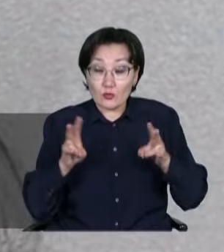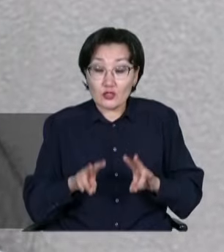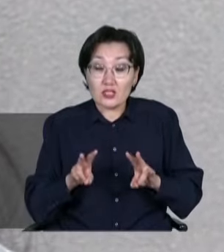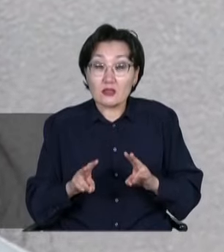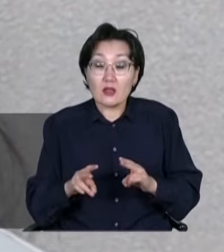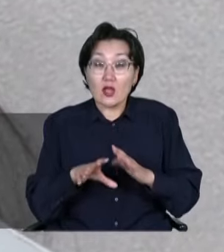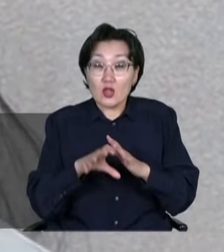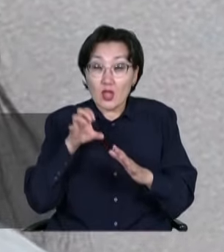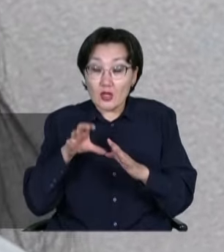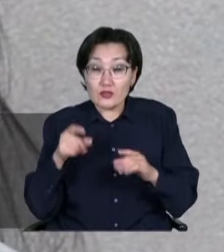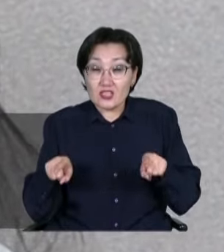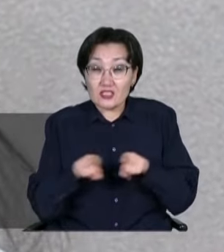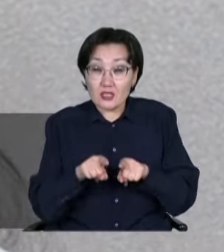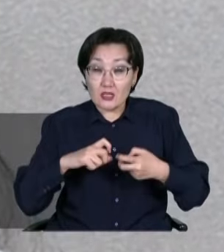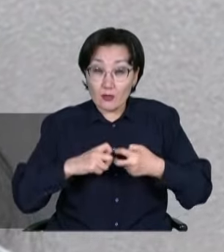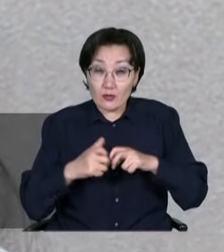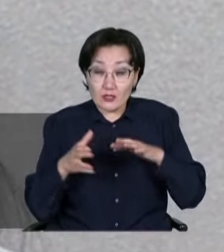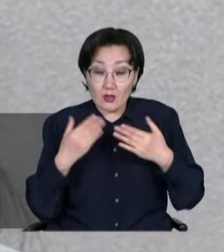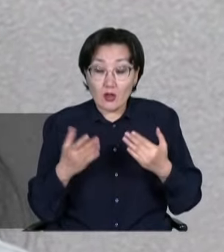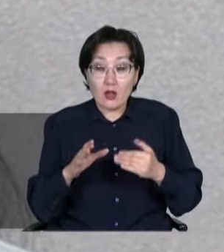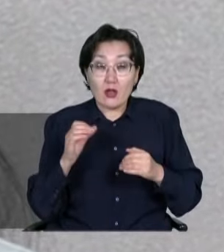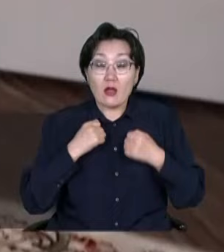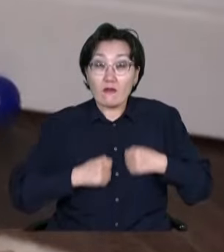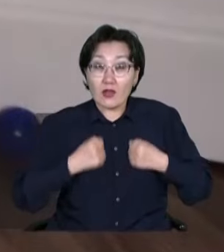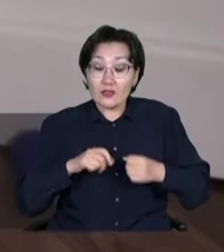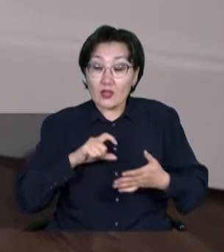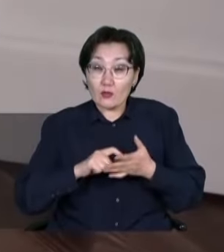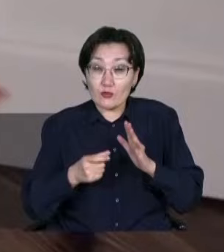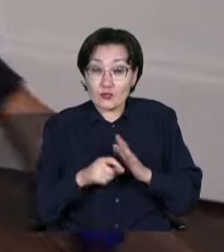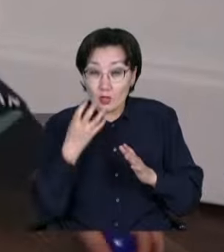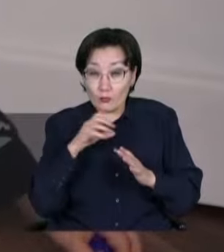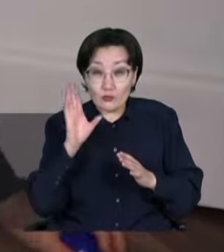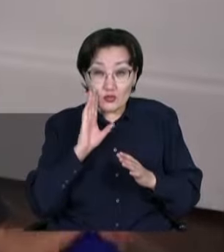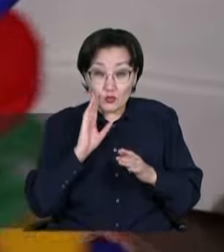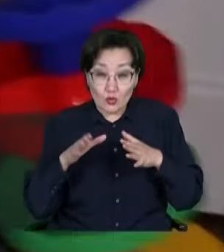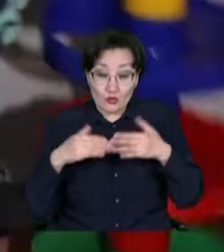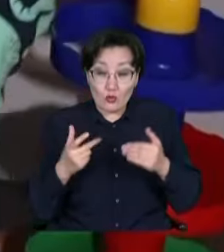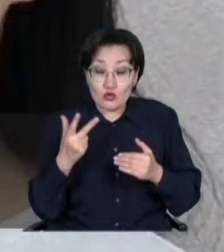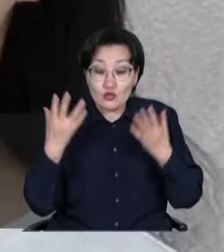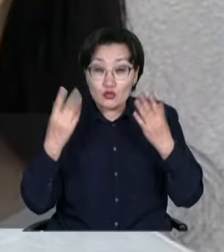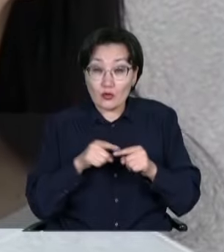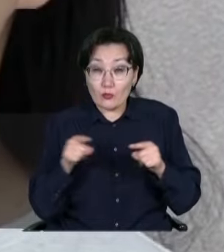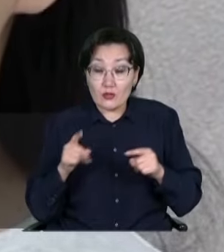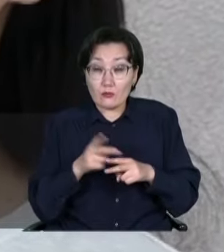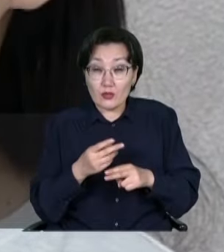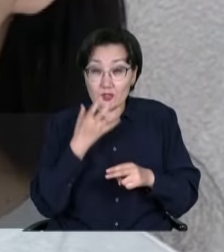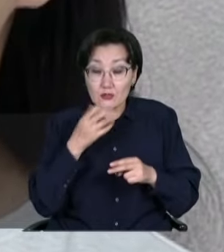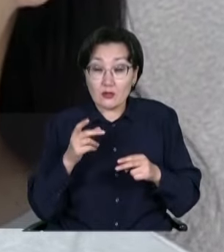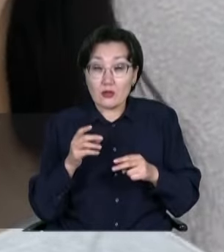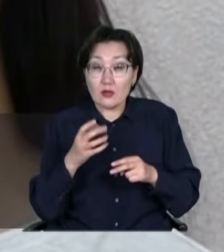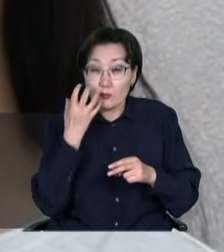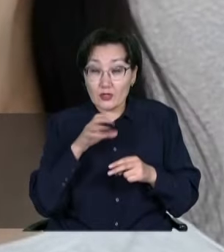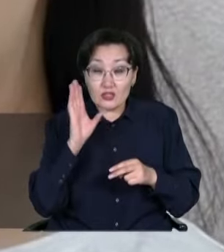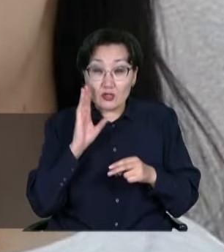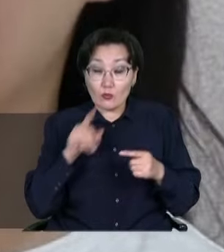сияқты бір проблемалардың жоқтығынан бізде мысалы ваннада ыстық су болмайды бірнеше күн деп. Біз 3 күн бойы үйде без отопления, ыстық сусыз